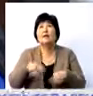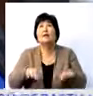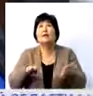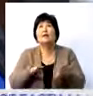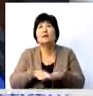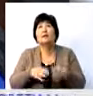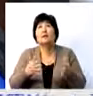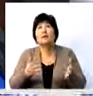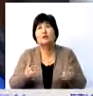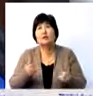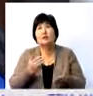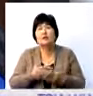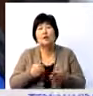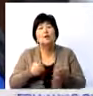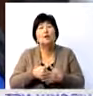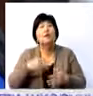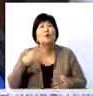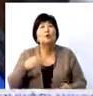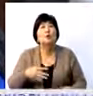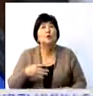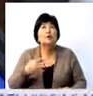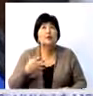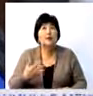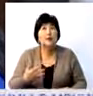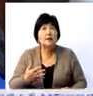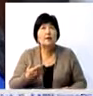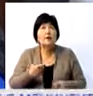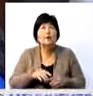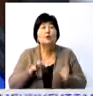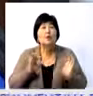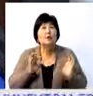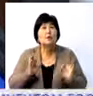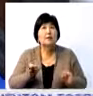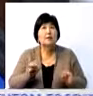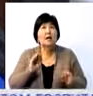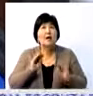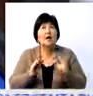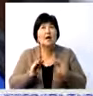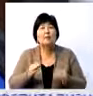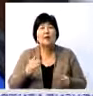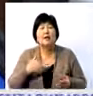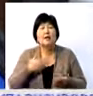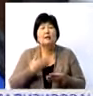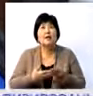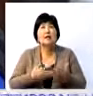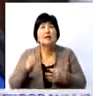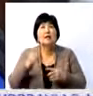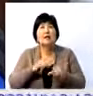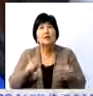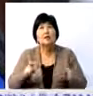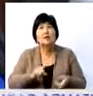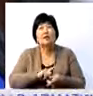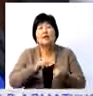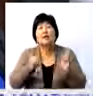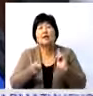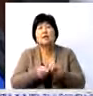контракта привести до 43-го года. Значит, параллельно компания на опытно-экспериментальном заводе